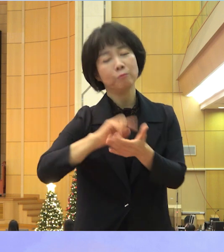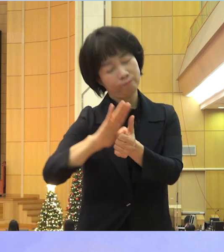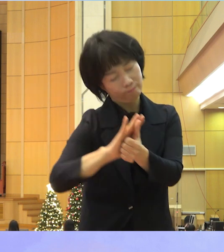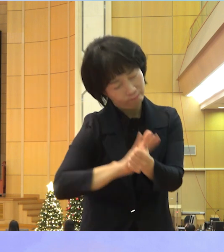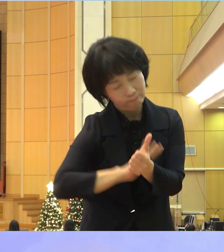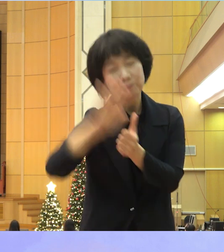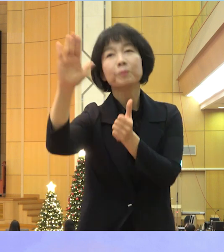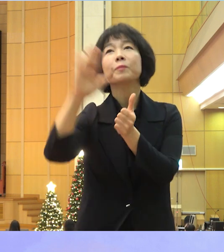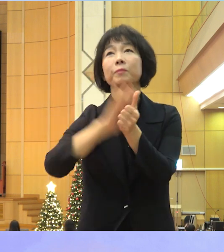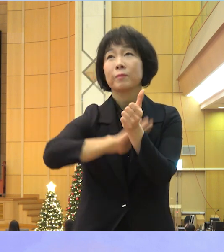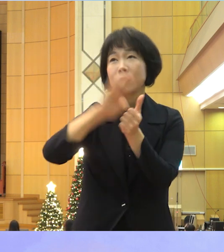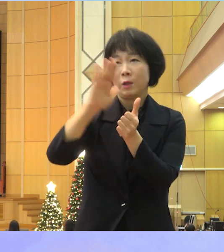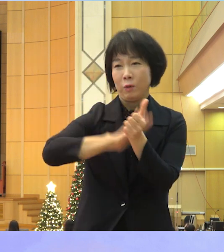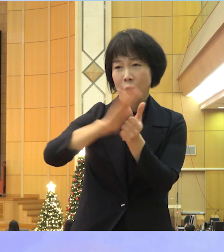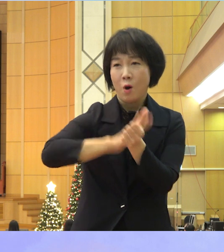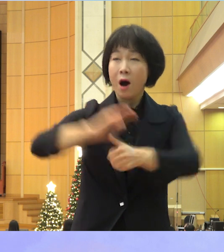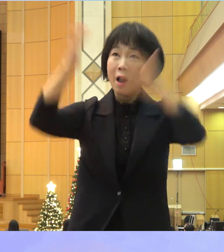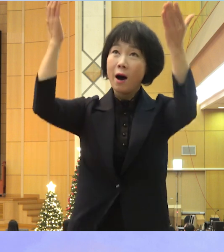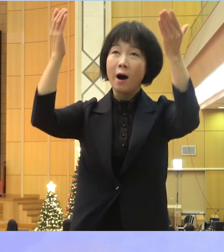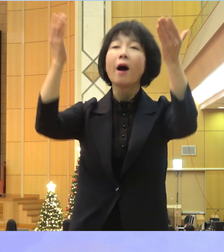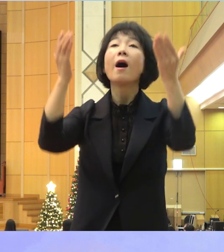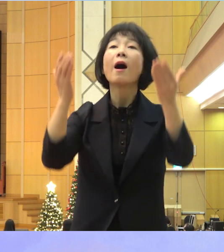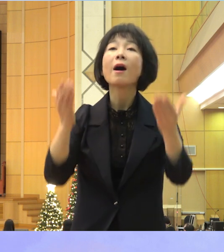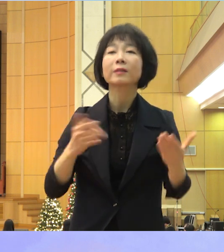내 마음을